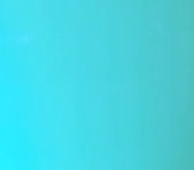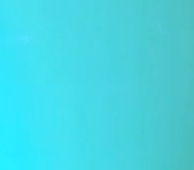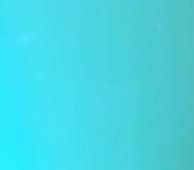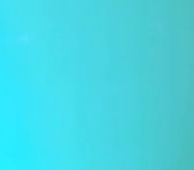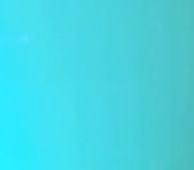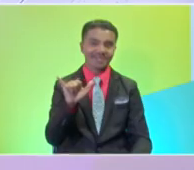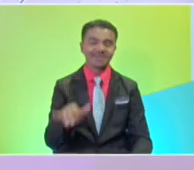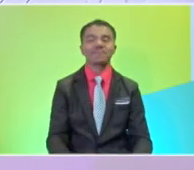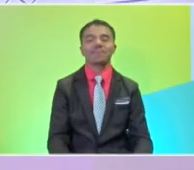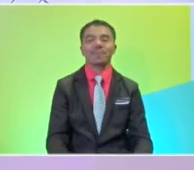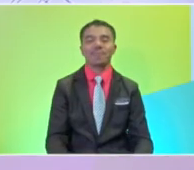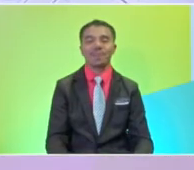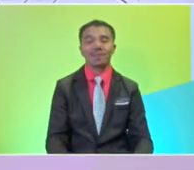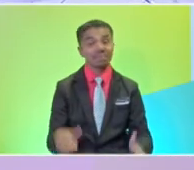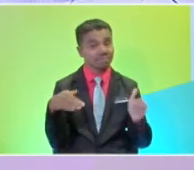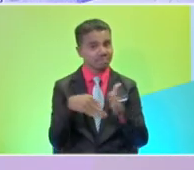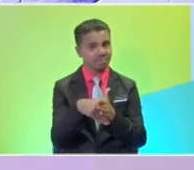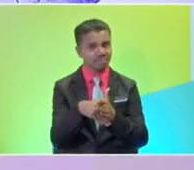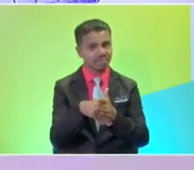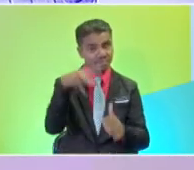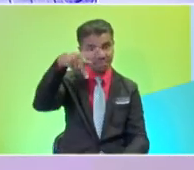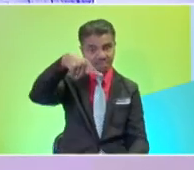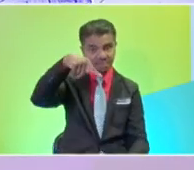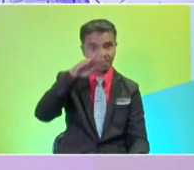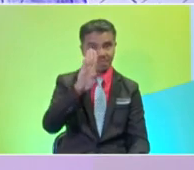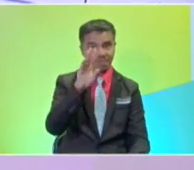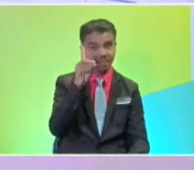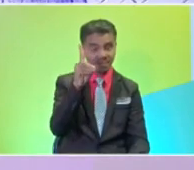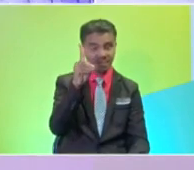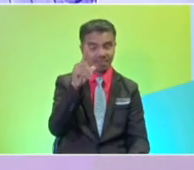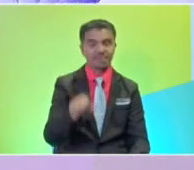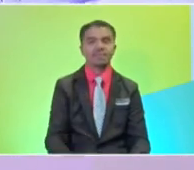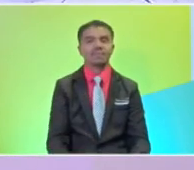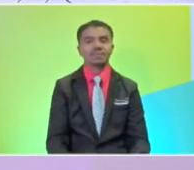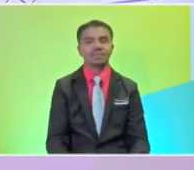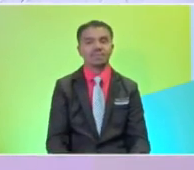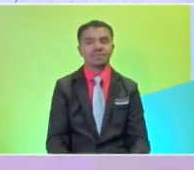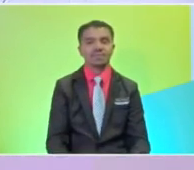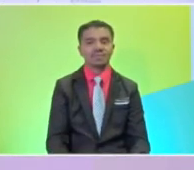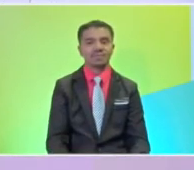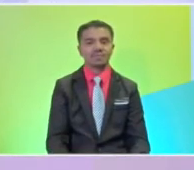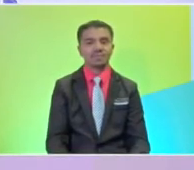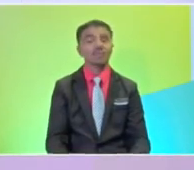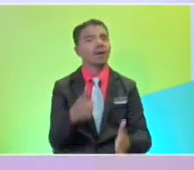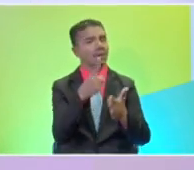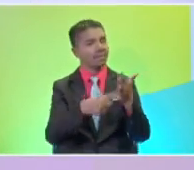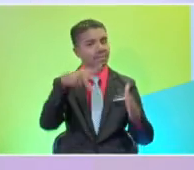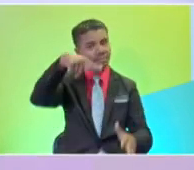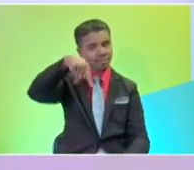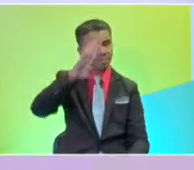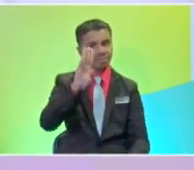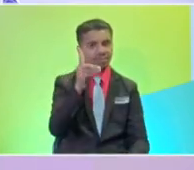kita Pada hari ini dalam slot pentaksiran bilik darjah Apakah PBD yang akan kita bincang pada hari